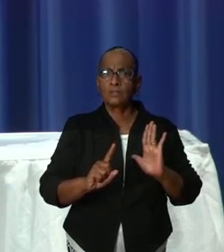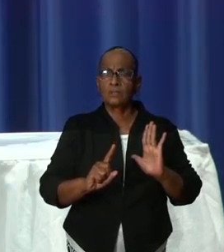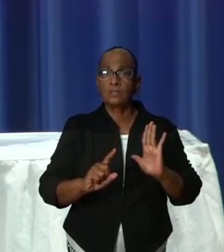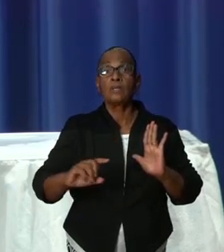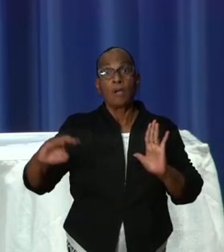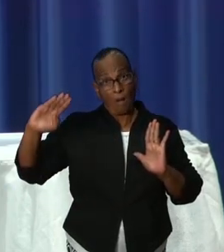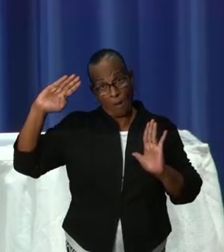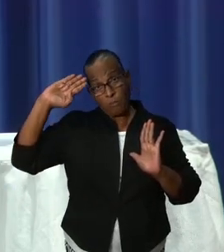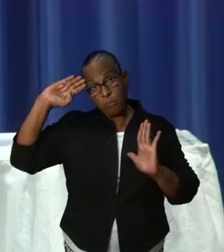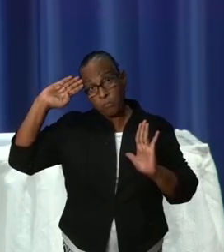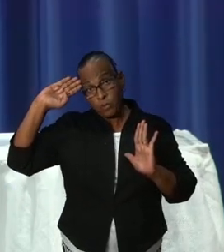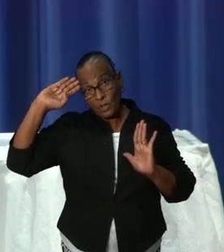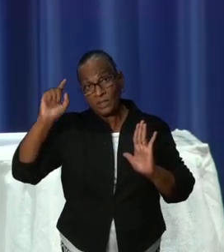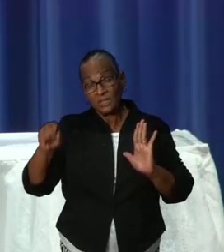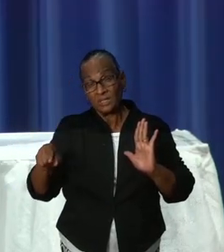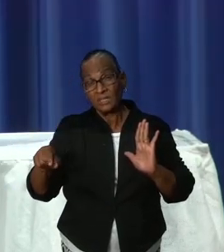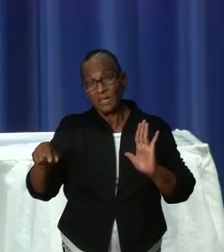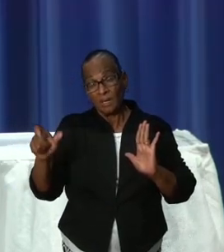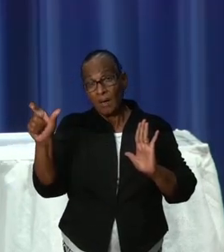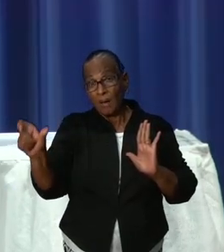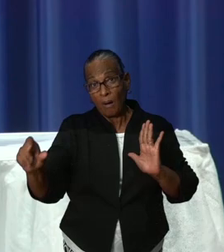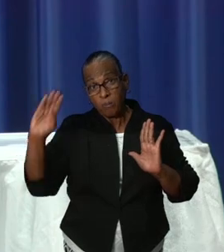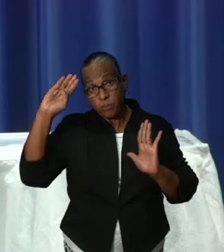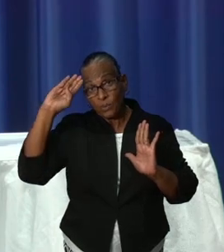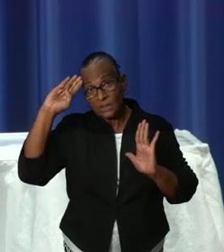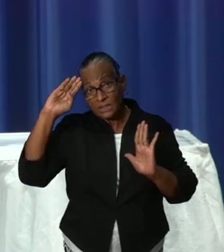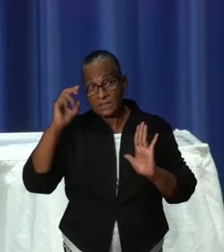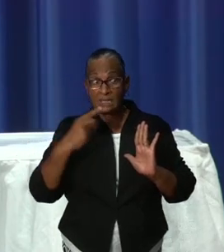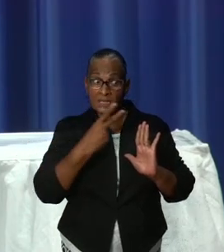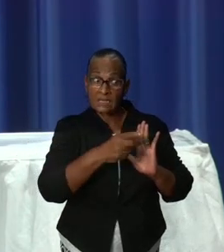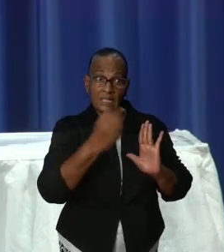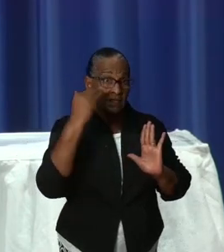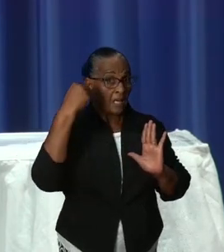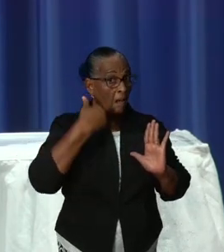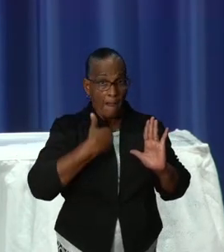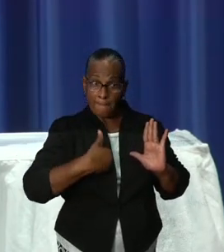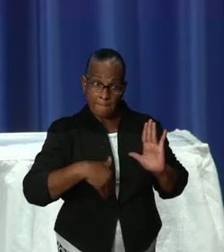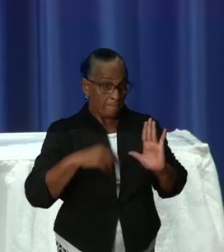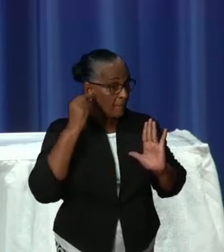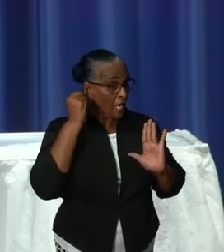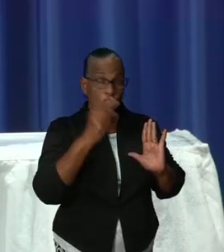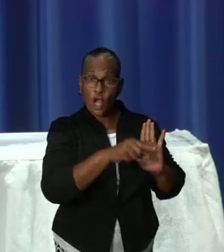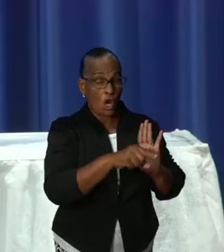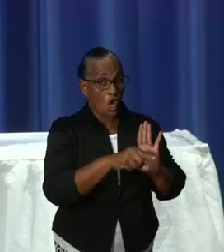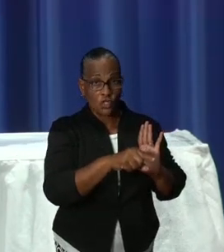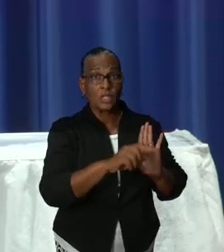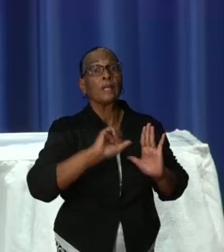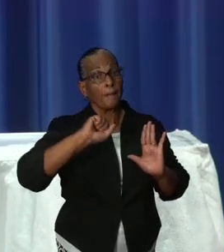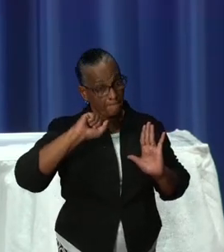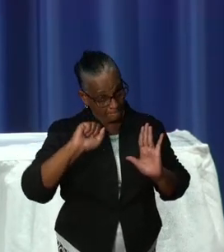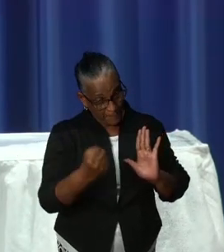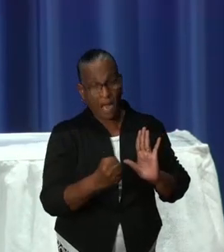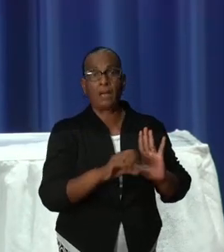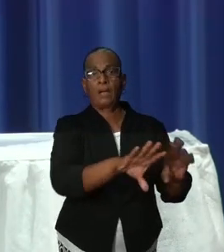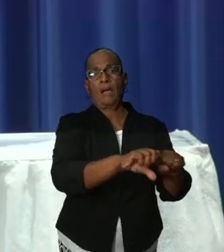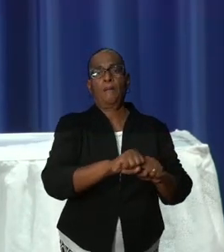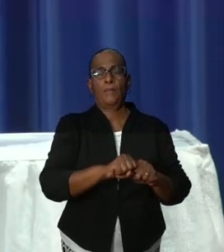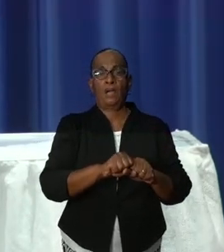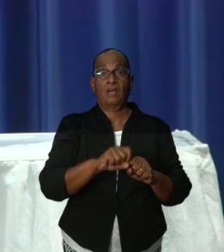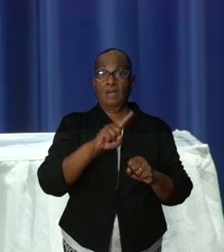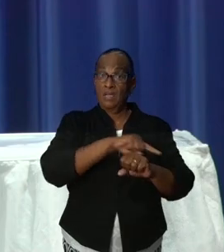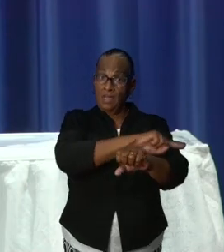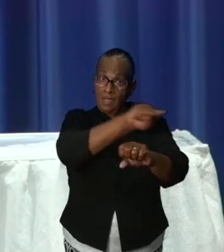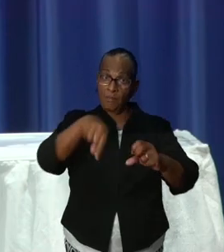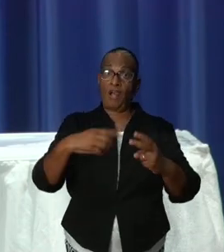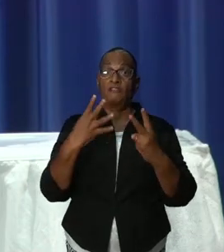voldoende, of de mensen die deze zaken overtreden, kunnen ophouden voor maximaal 24 uur.